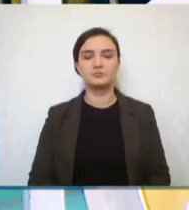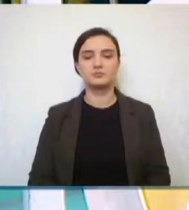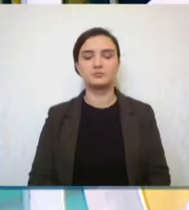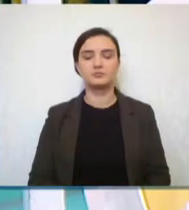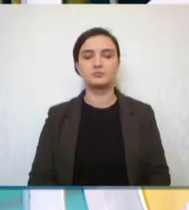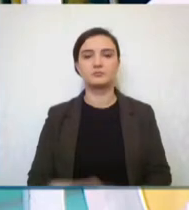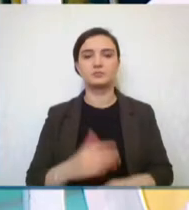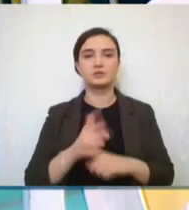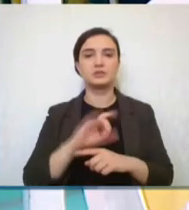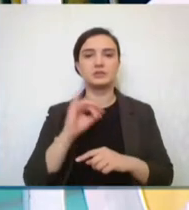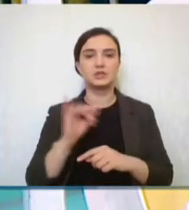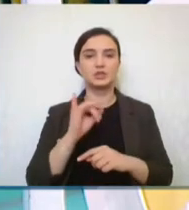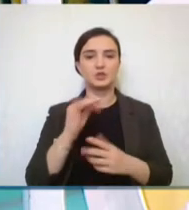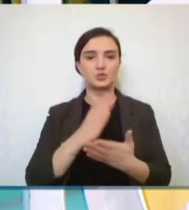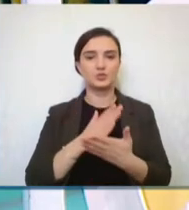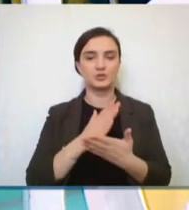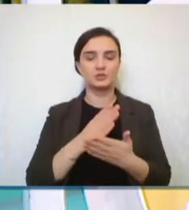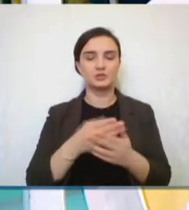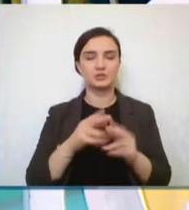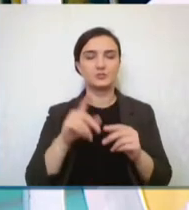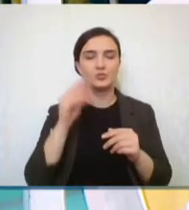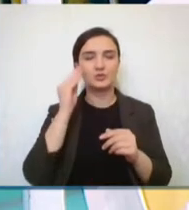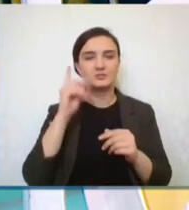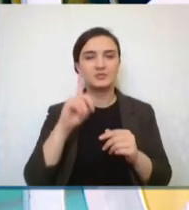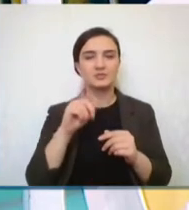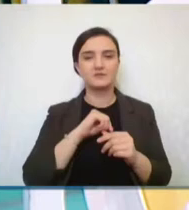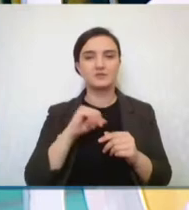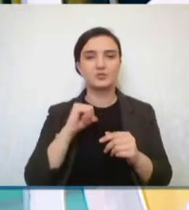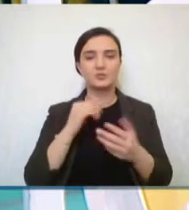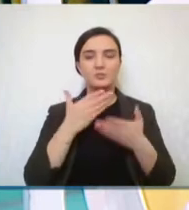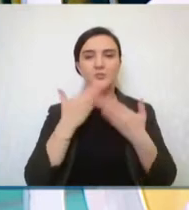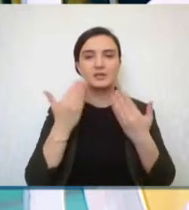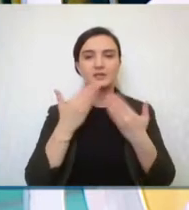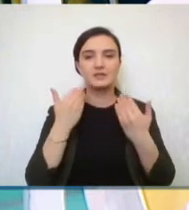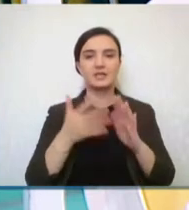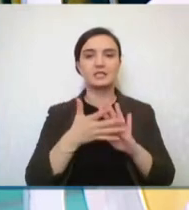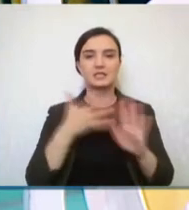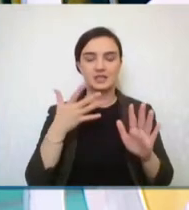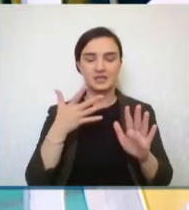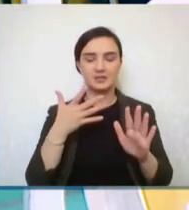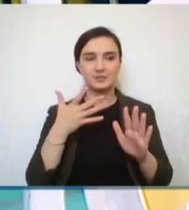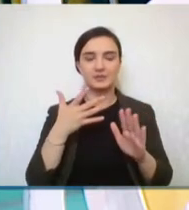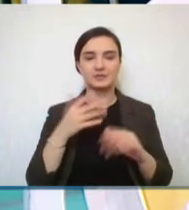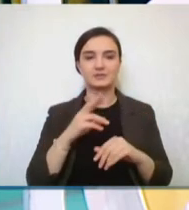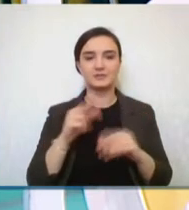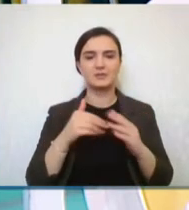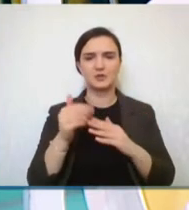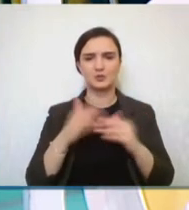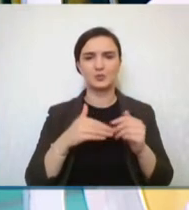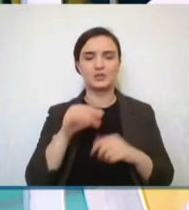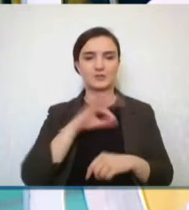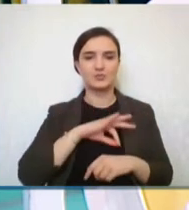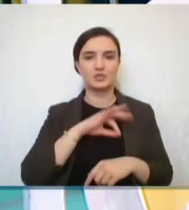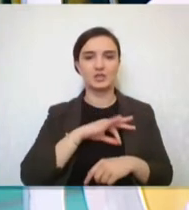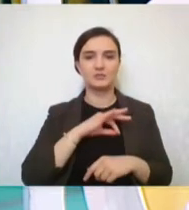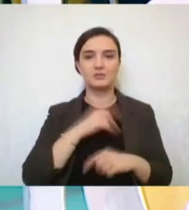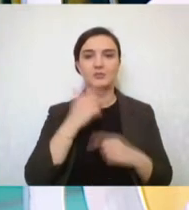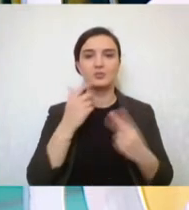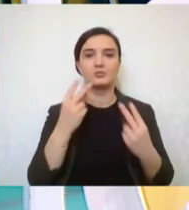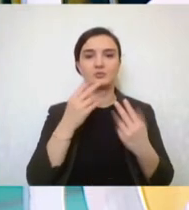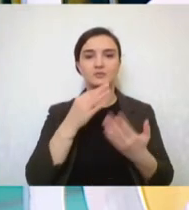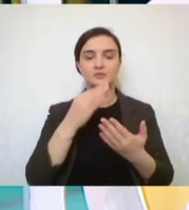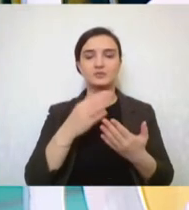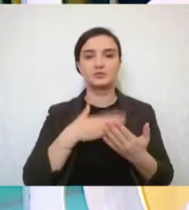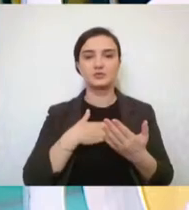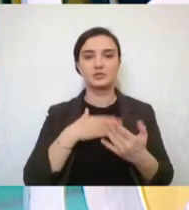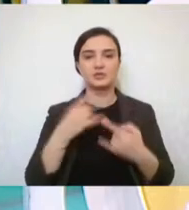ხოლმე ის ხედვა, რომელსაც გვთავაზობ, მარტივი, გასაგები და პრაქტიკულად გამოსაყენებელი. მაყურებელს შევახსენებ, ჩვენი